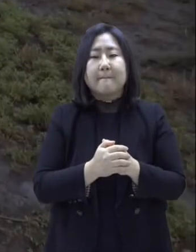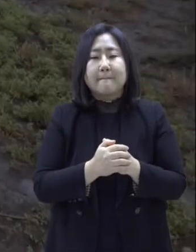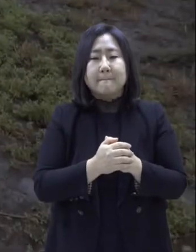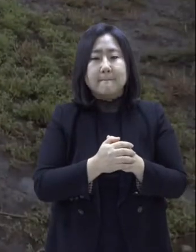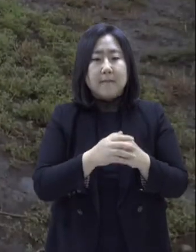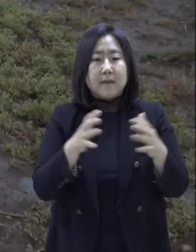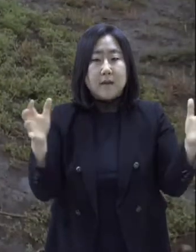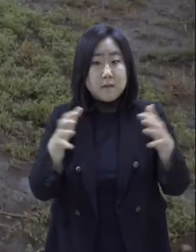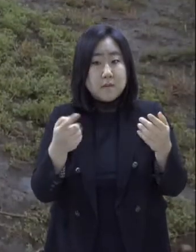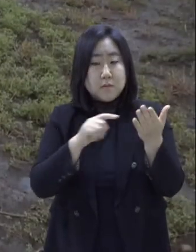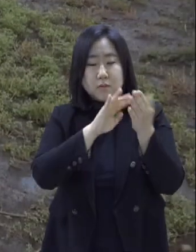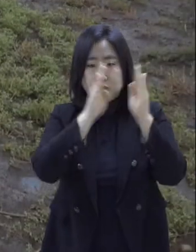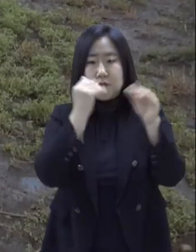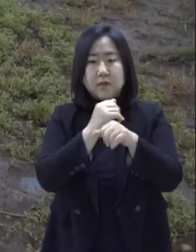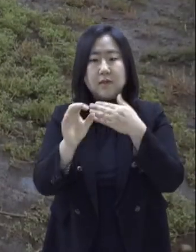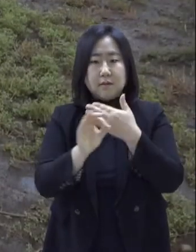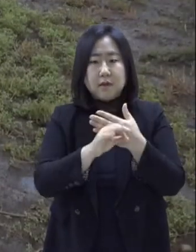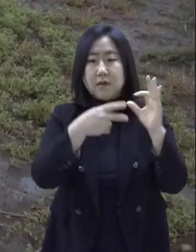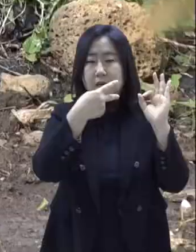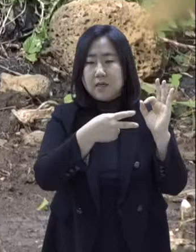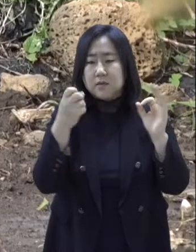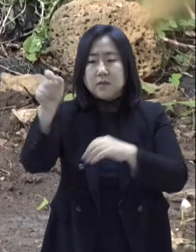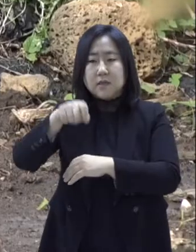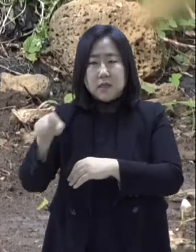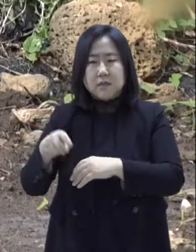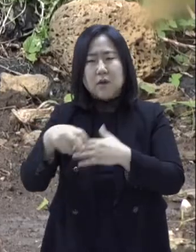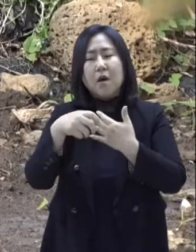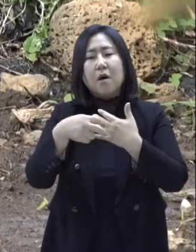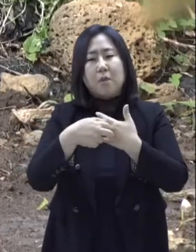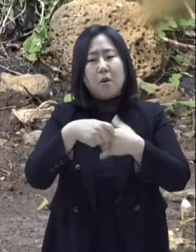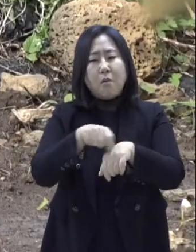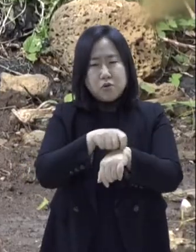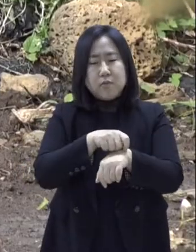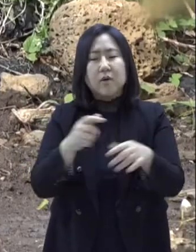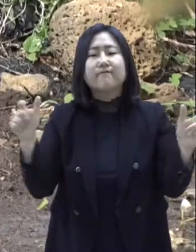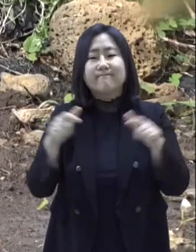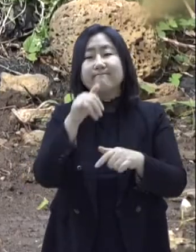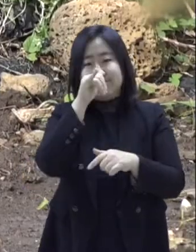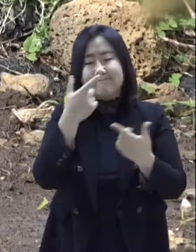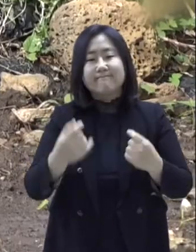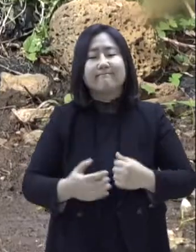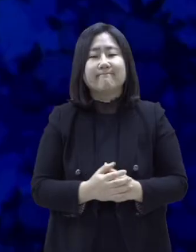민간협력의원이 문을 열면 대정과 안덕 지역 주민들의 의료 불편을 덜 수 있을 전망입니다.